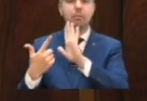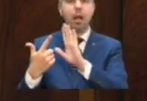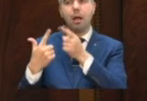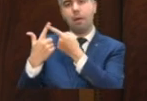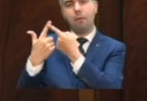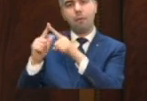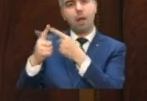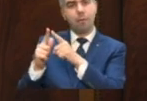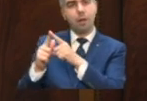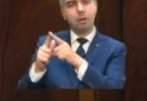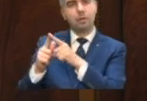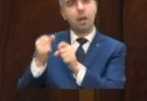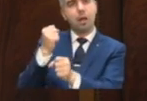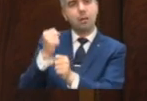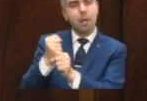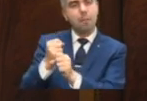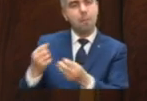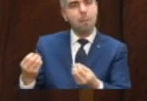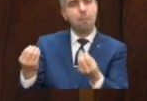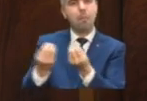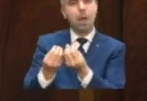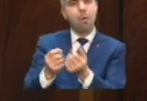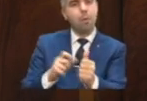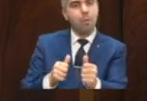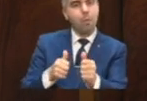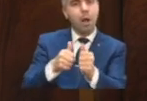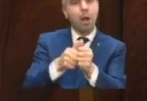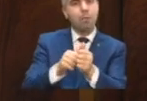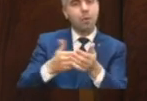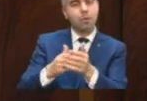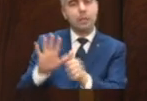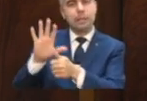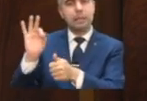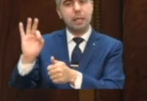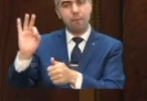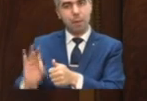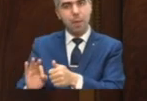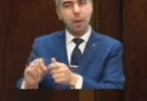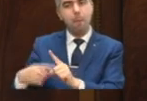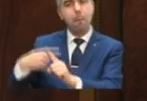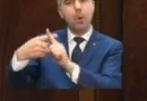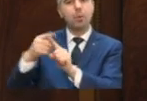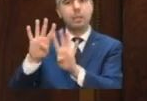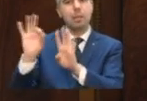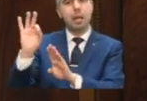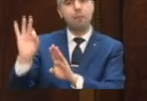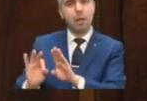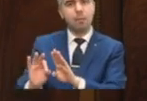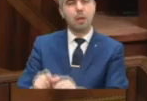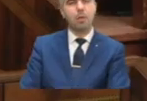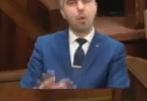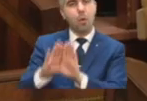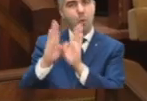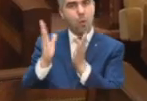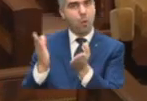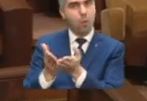خصنا نمشيو نشتغلوا فيهم مع مستثمرين نواكبوهم باش ندوزوا من 60% ل 80% ديال القيمه المضافه. هذا هو الا